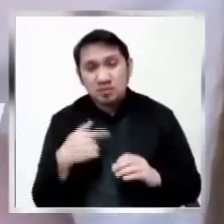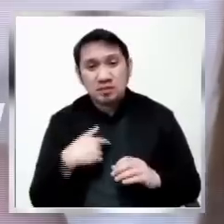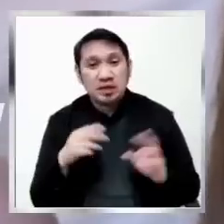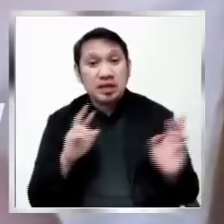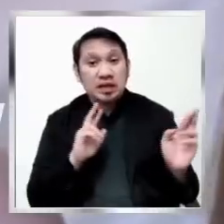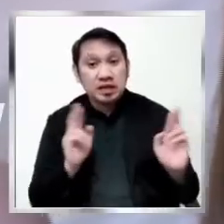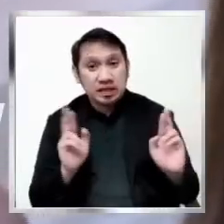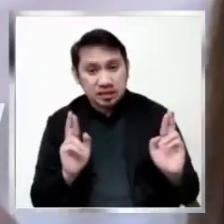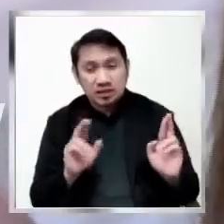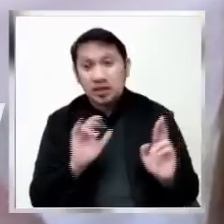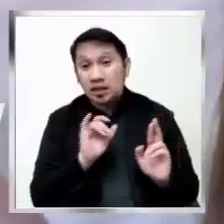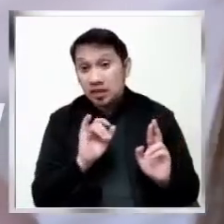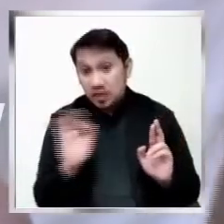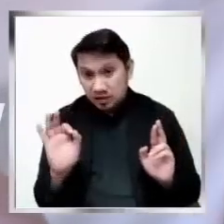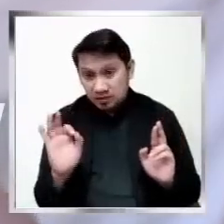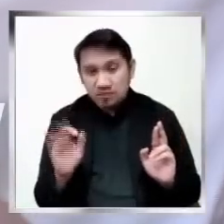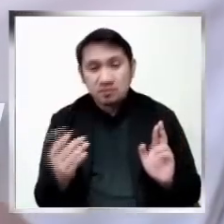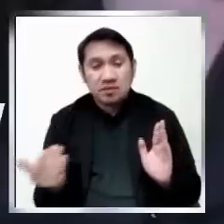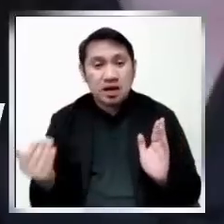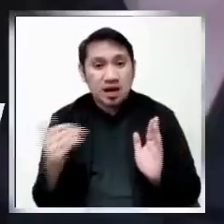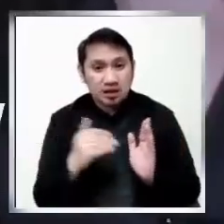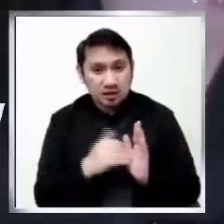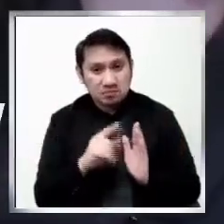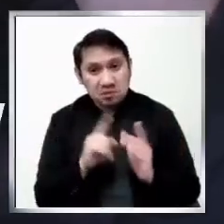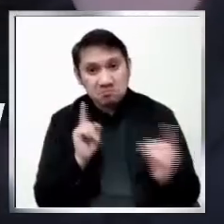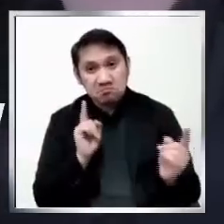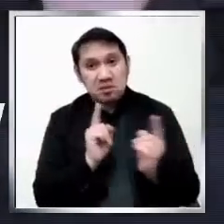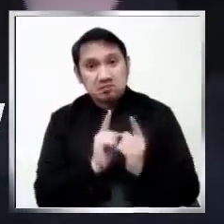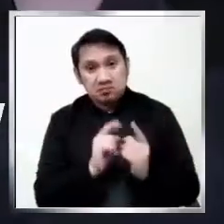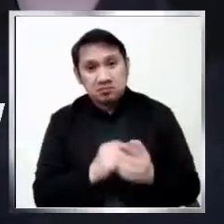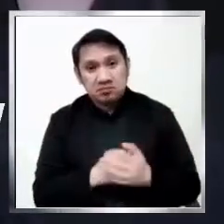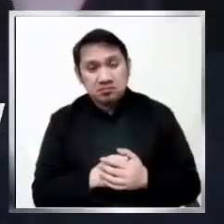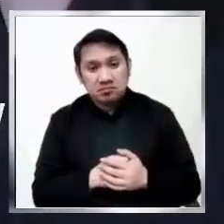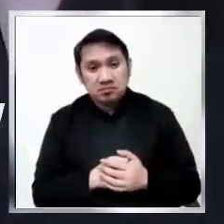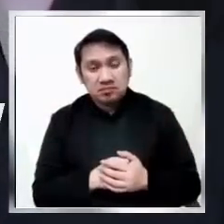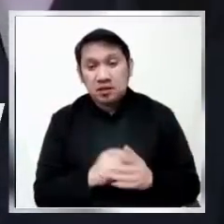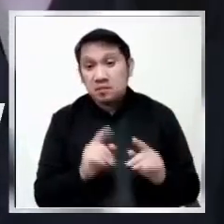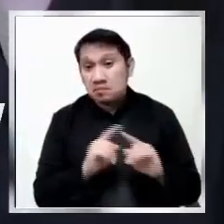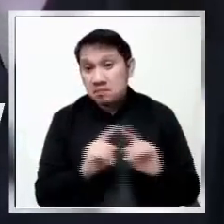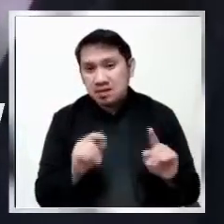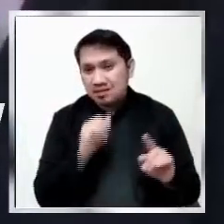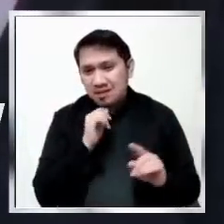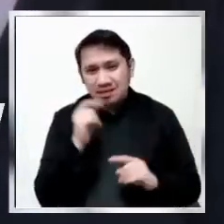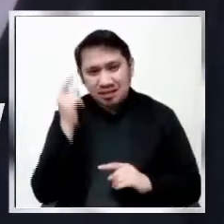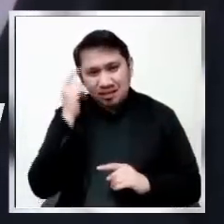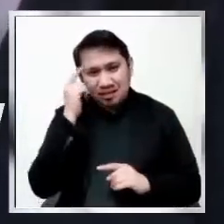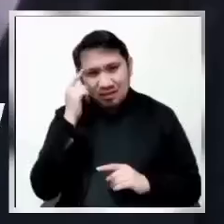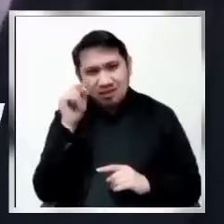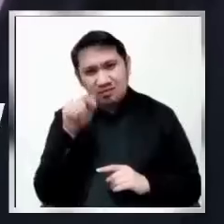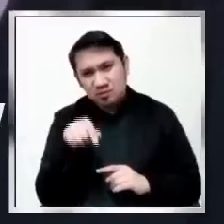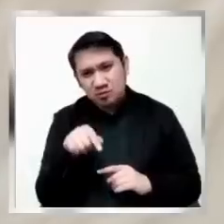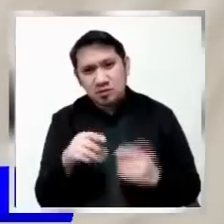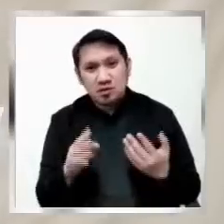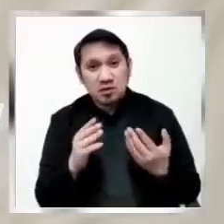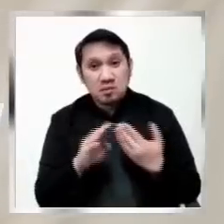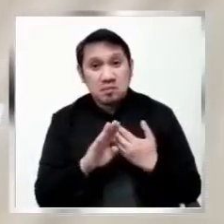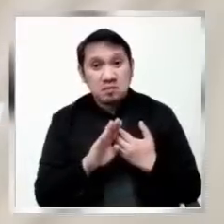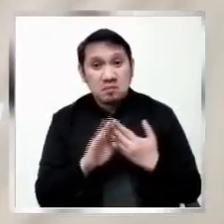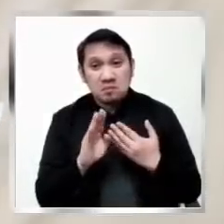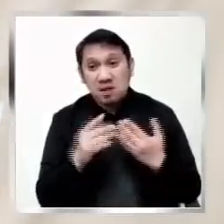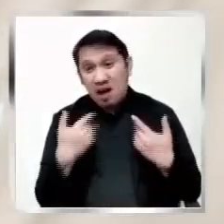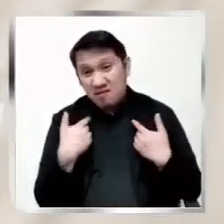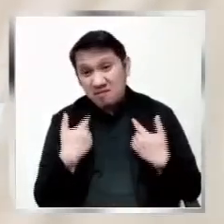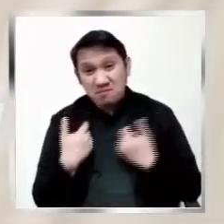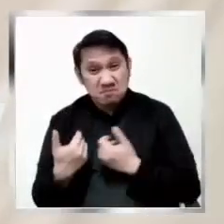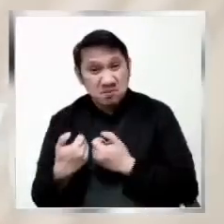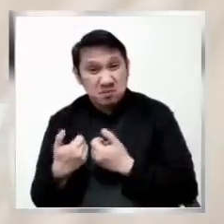kung sakaling muling mag-cruise ang landas nila. Hindi pa rin daw muna niya iniisip na muling pumasok sa bagong relationship. Pero pag-amin